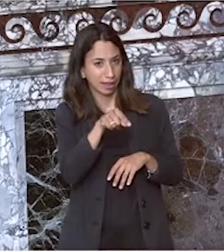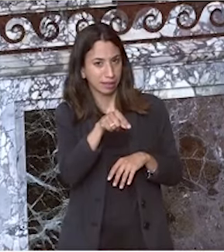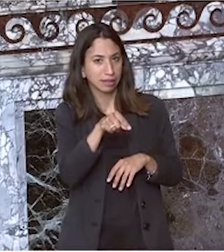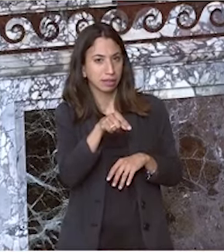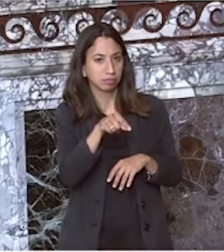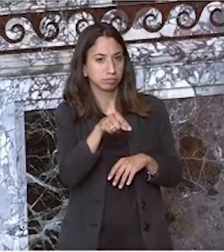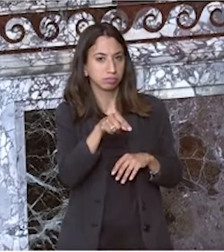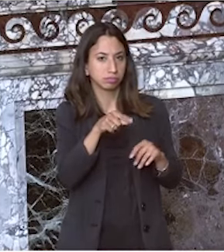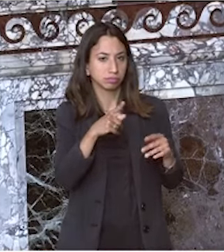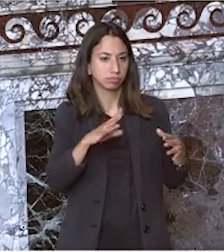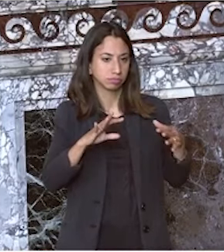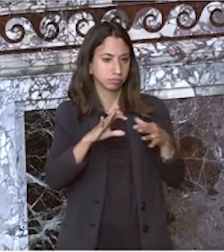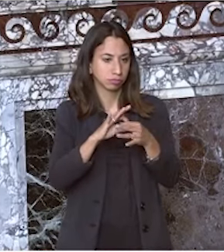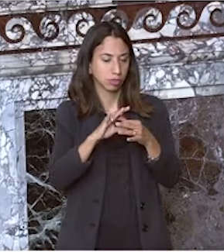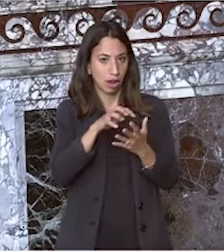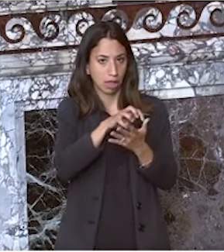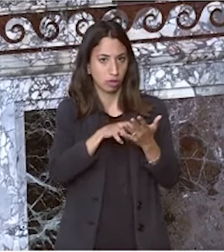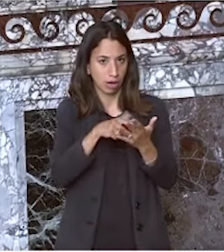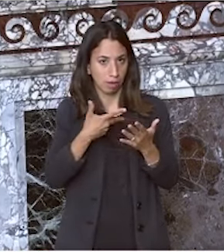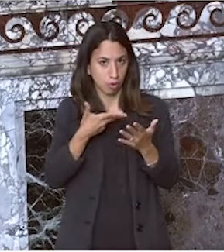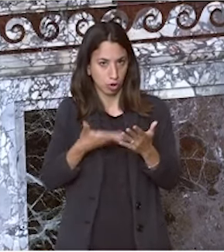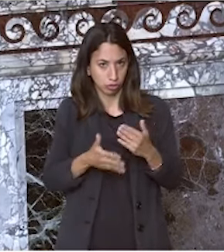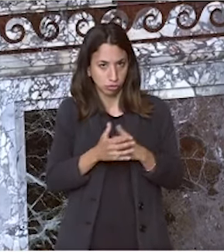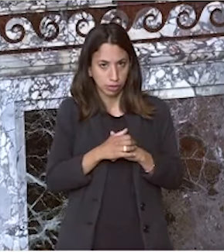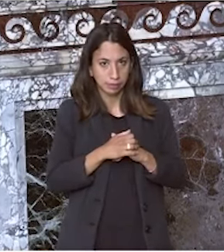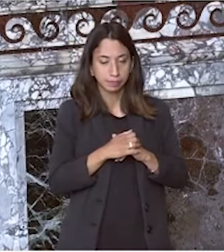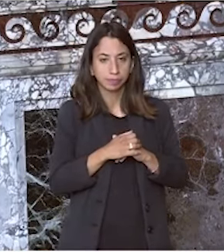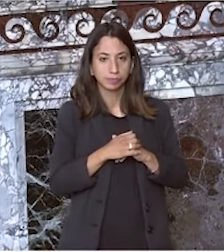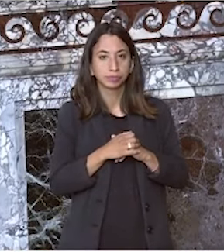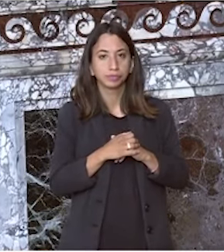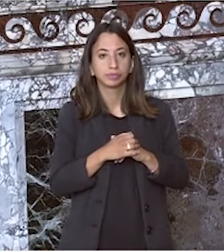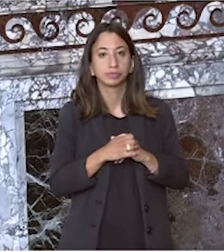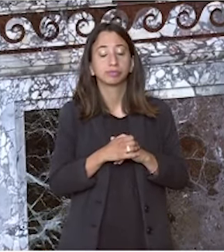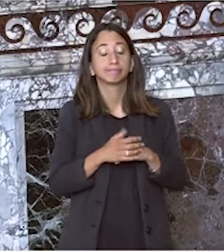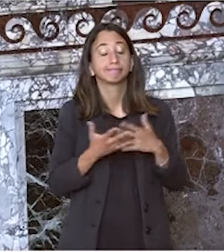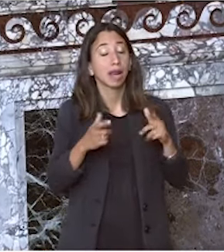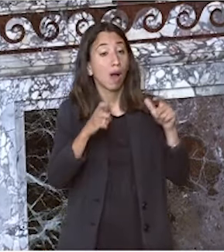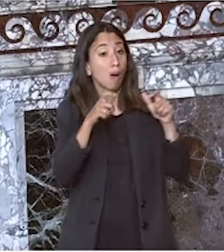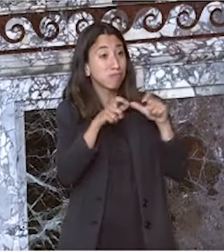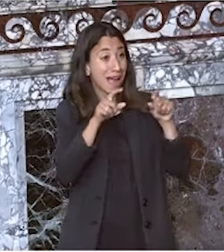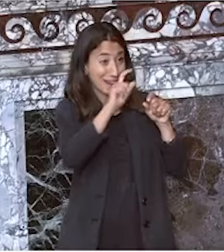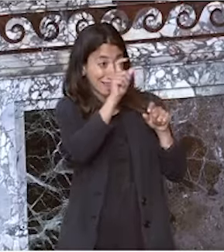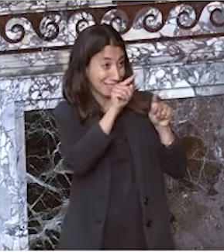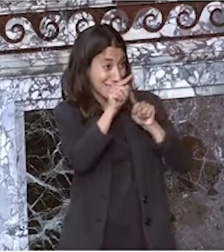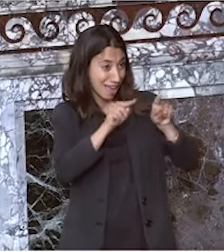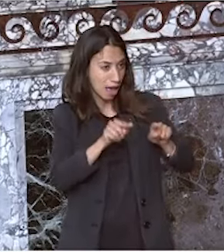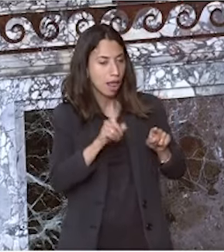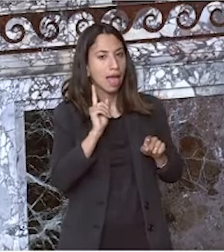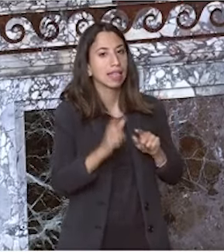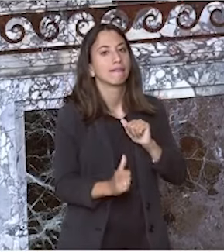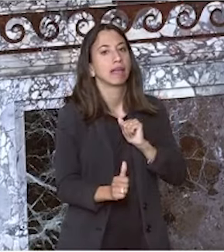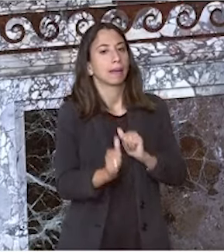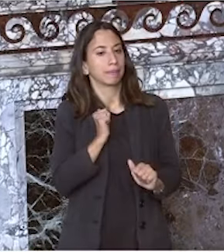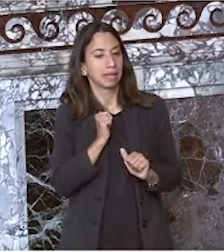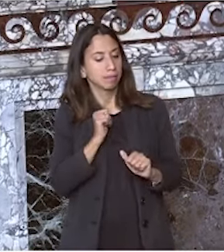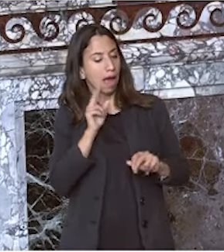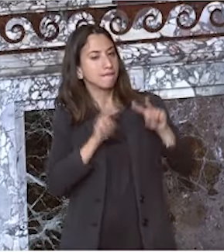in rapporto ai ricavi. In prospettiva, resta fondamentale per le banche riconoscere prontamente le perdite